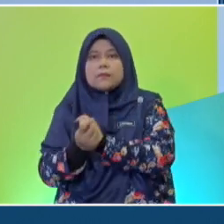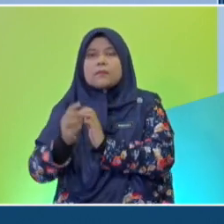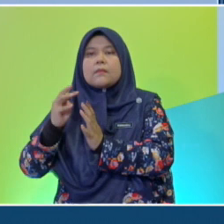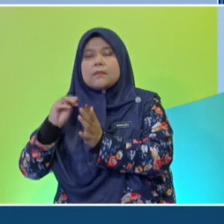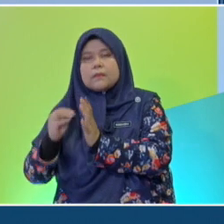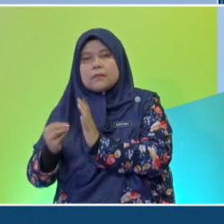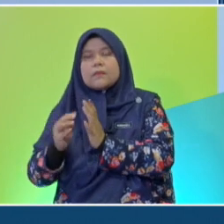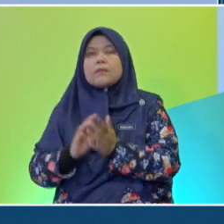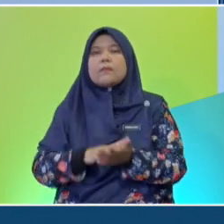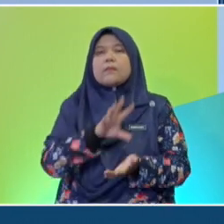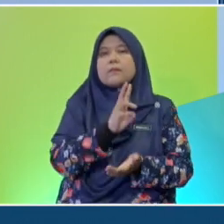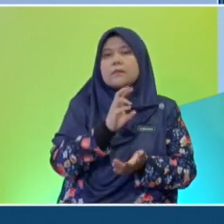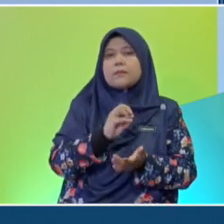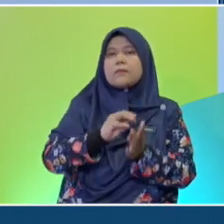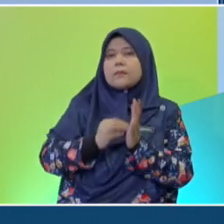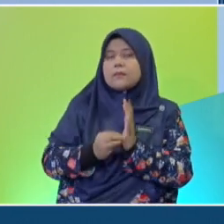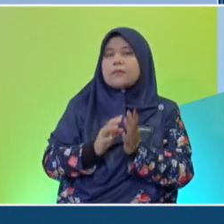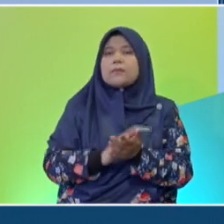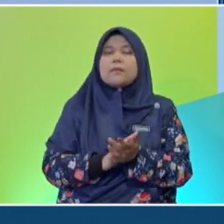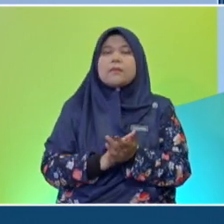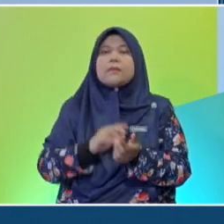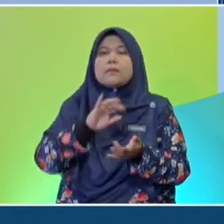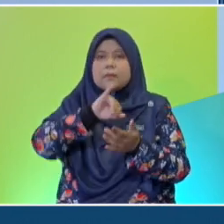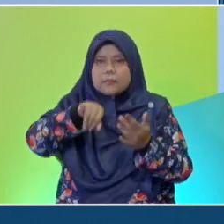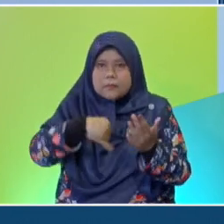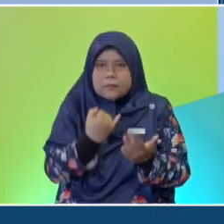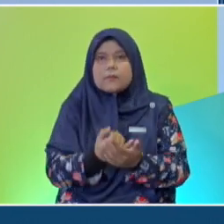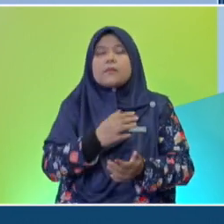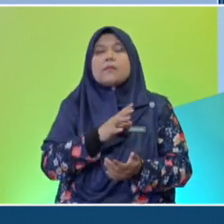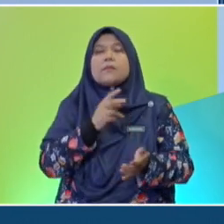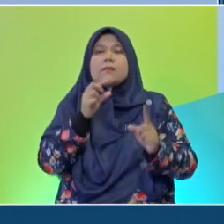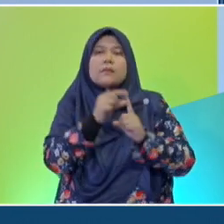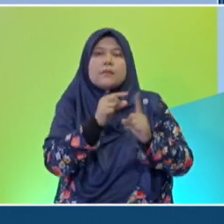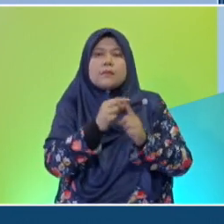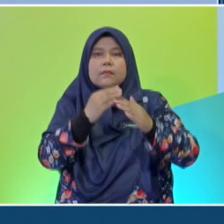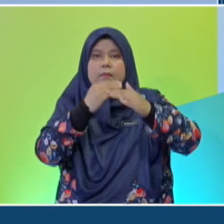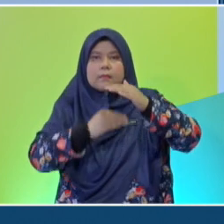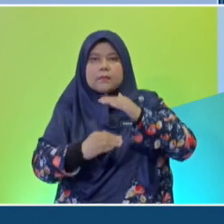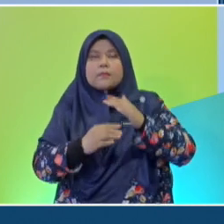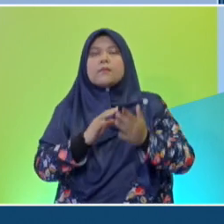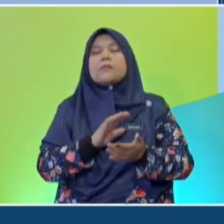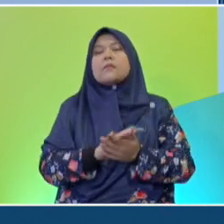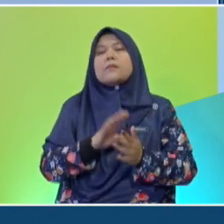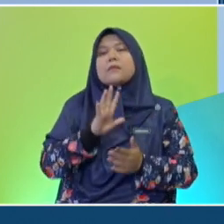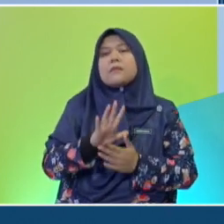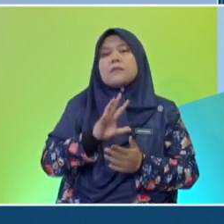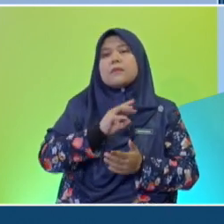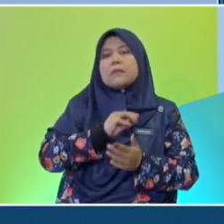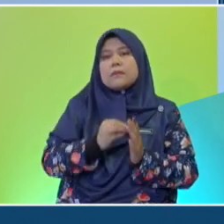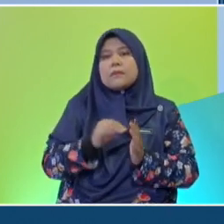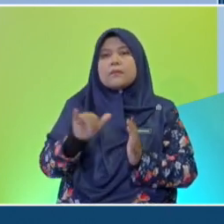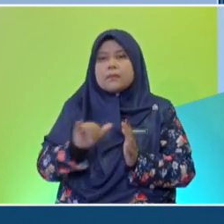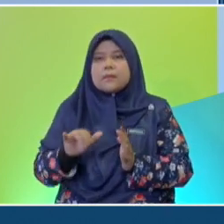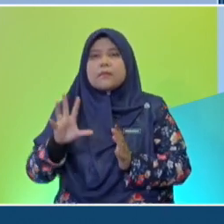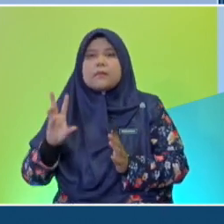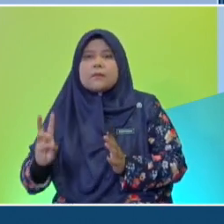bersamaan dengan 60 menit Jadi untuk dapatkan jumlah perkataan itu terlihat di bawah bagian bawah itu 5 menit bersama dengan 60 menit Jadi